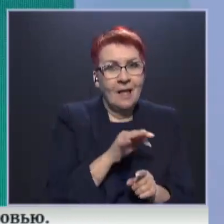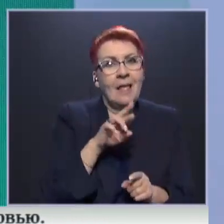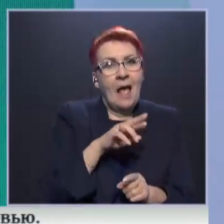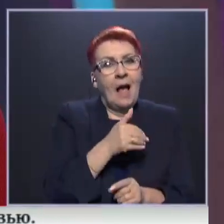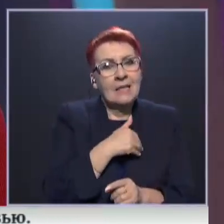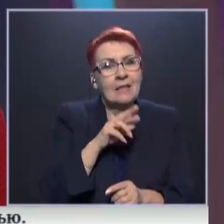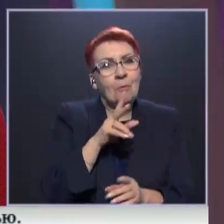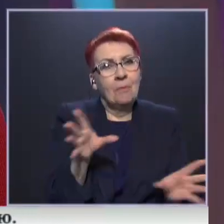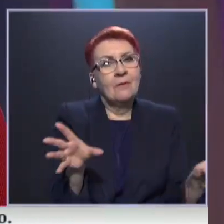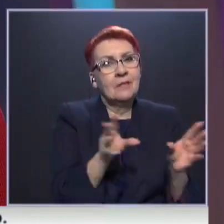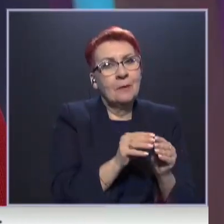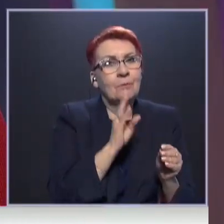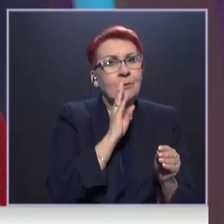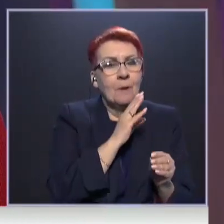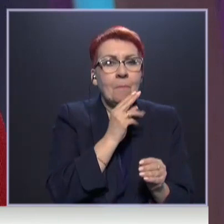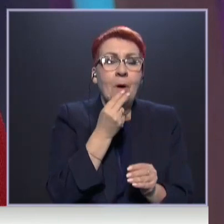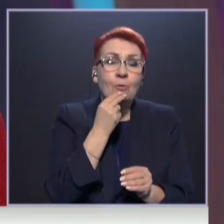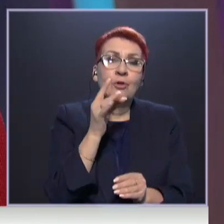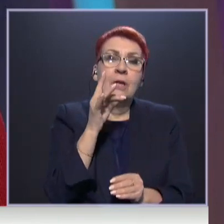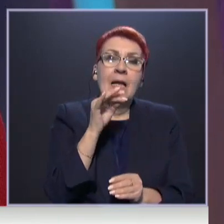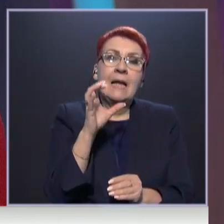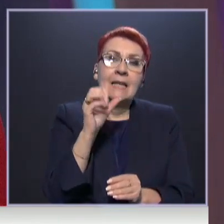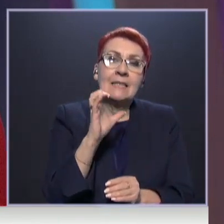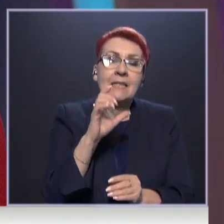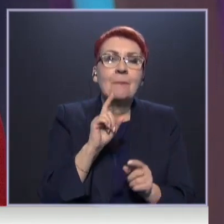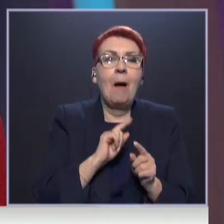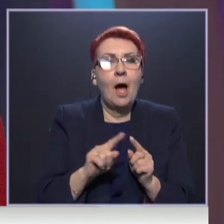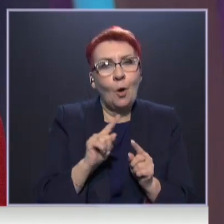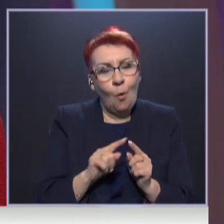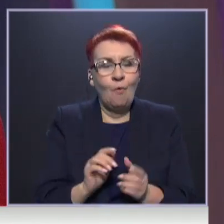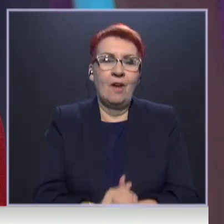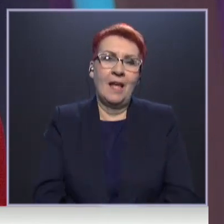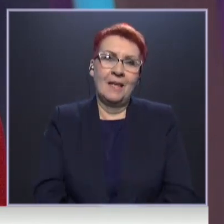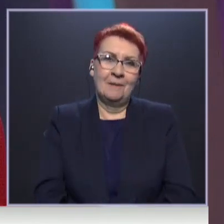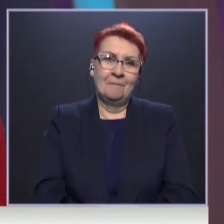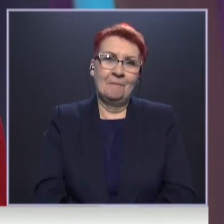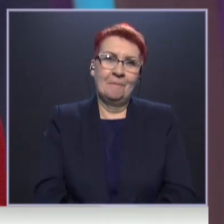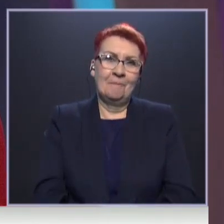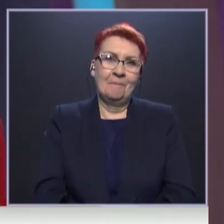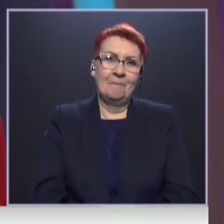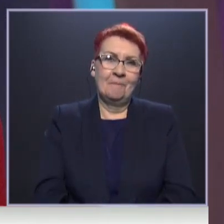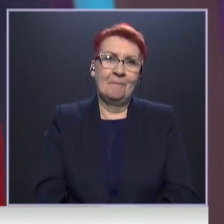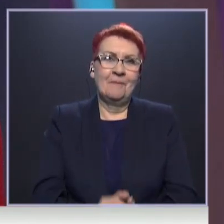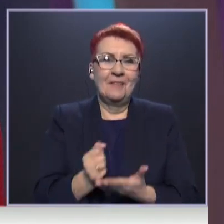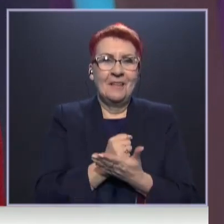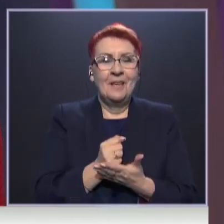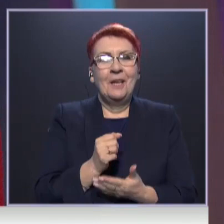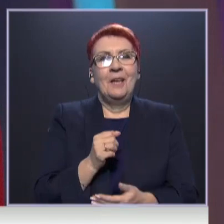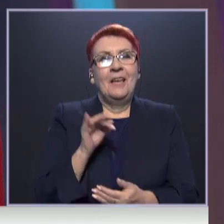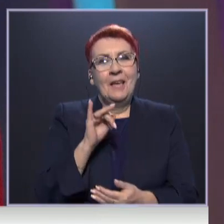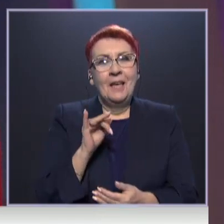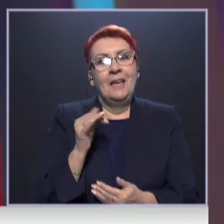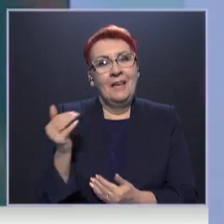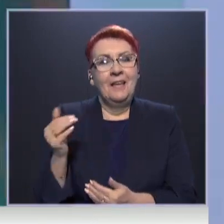тобой поесть риса с морковкой, и мне будет так хорошо